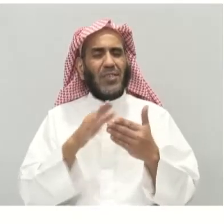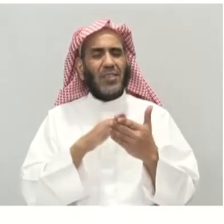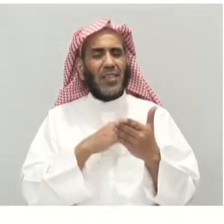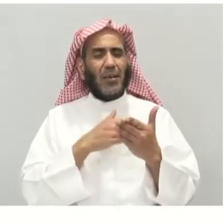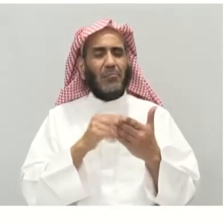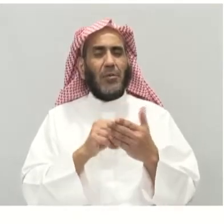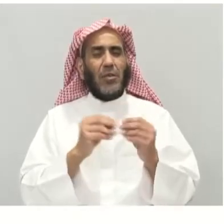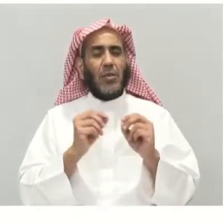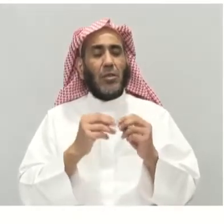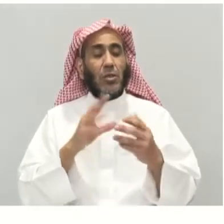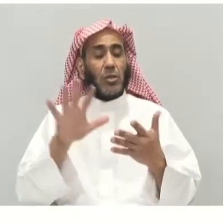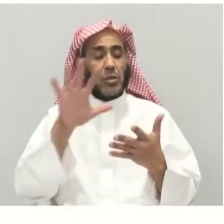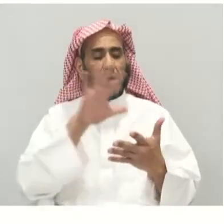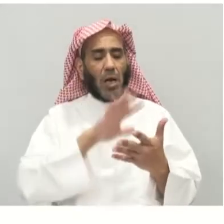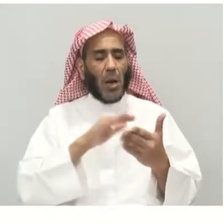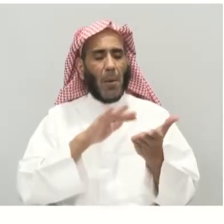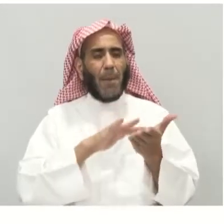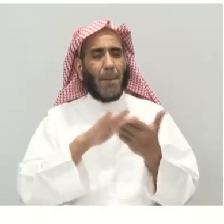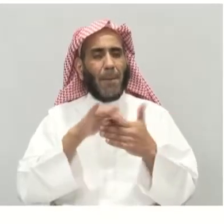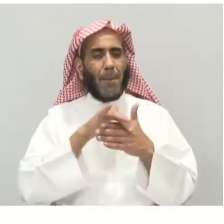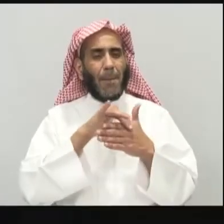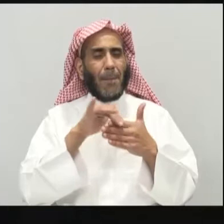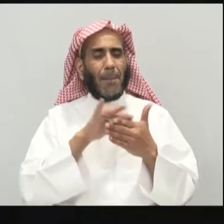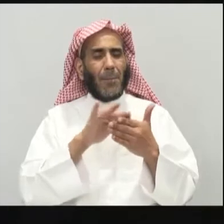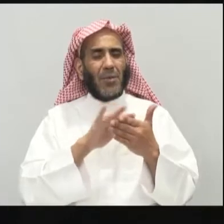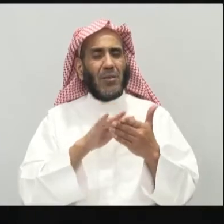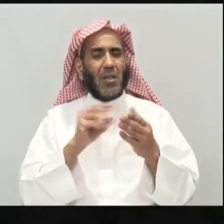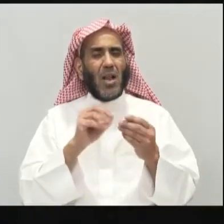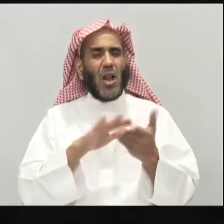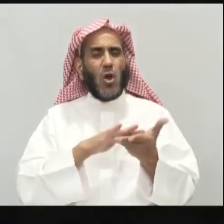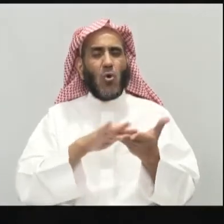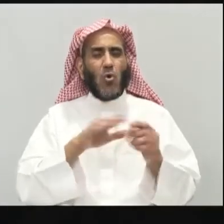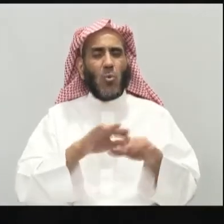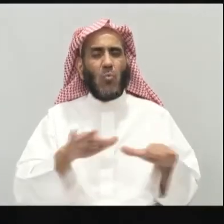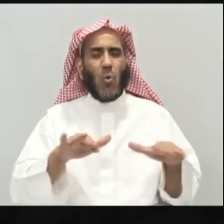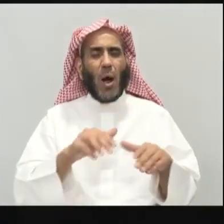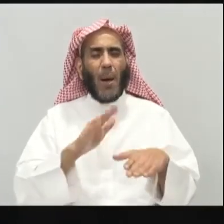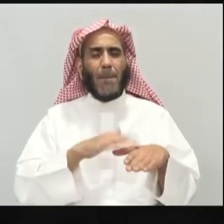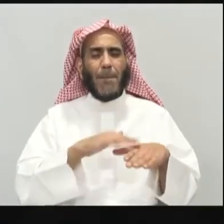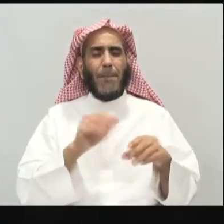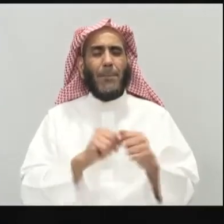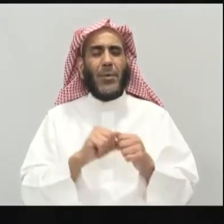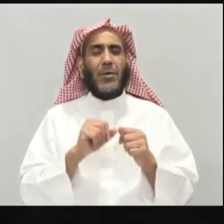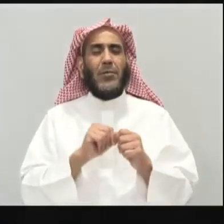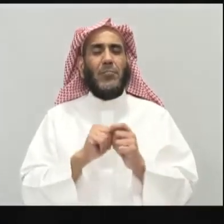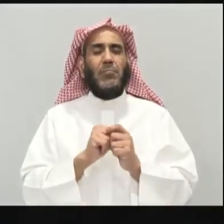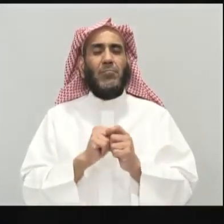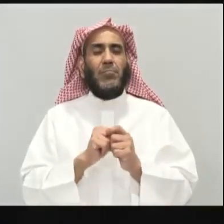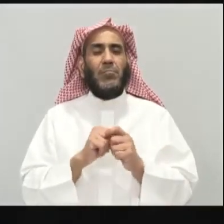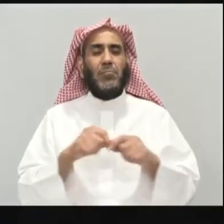ذكرنا يعطي اللي هو شكل ملمسه زي شكلها زي الرخام طبعا مثل ما ذكرنا يعطي اللي هو همم